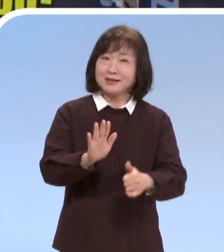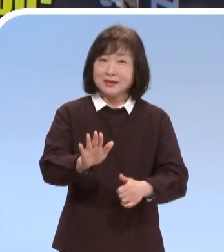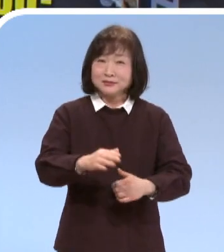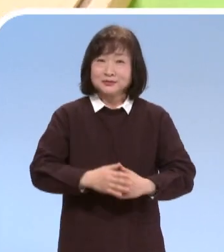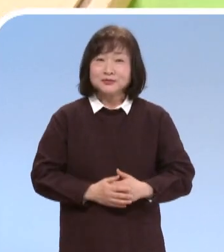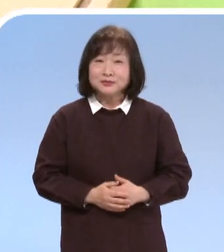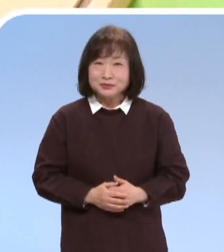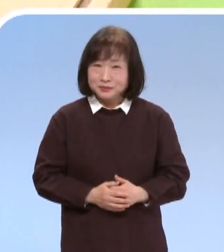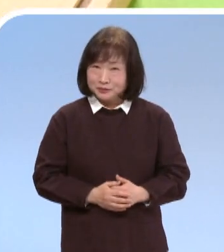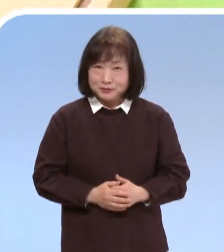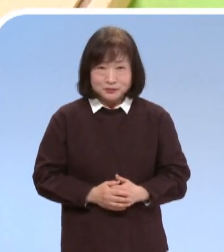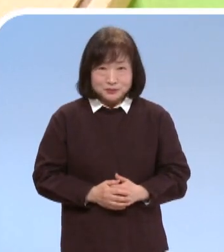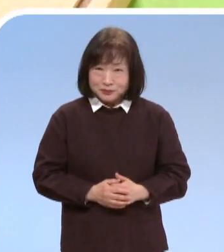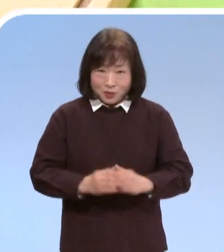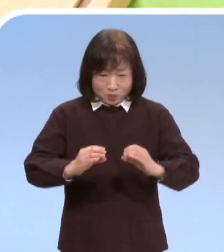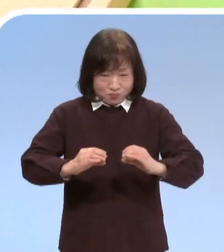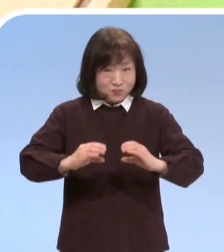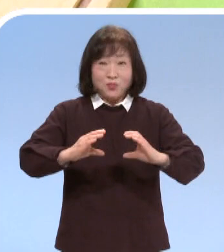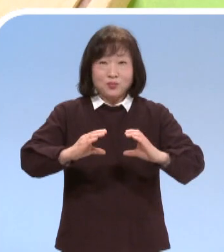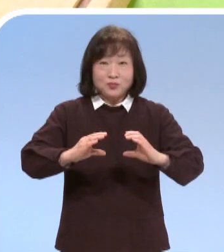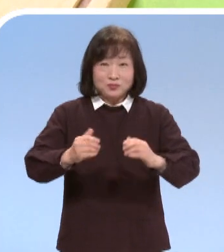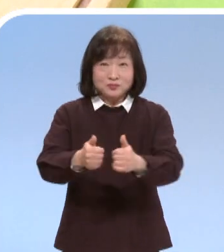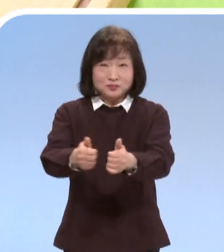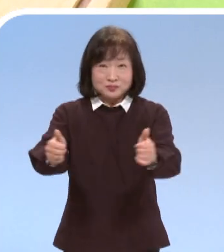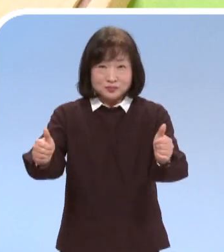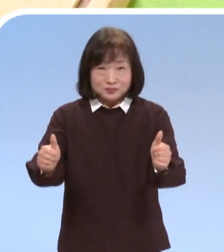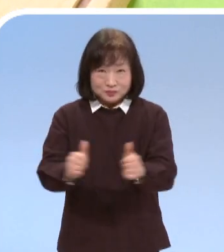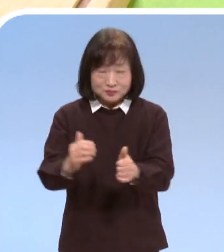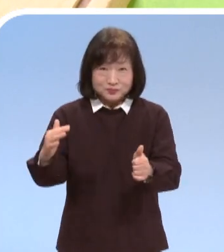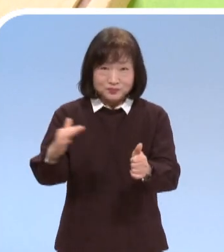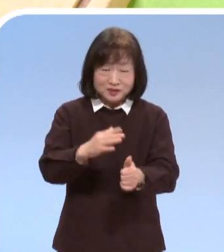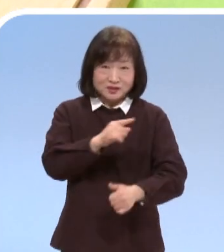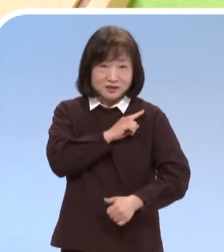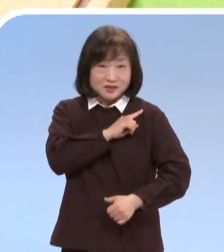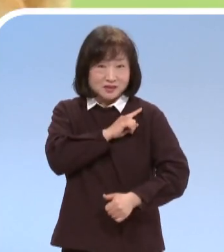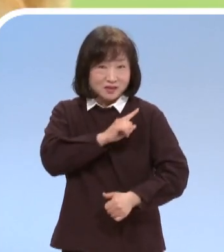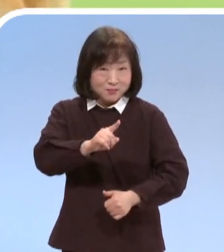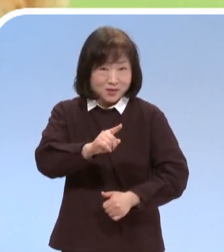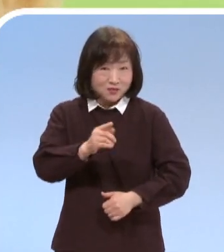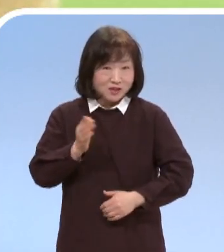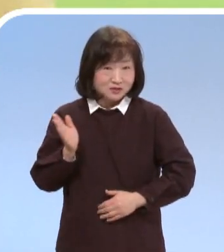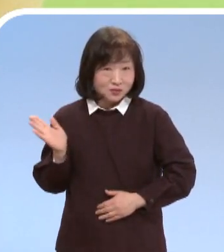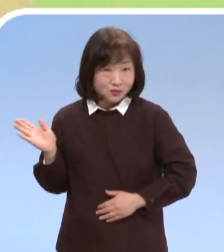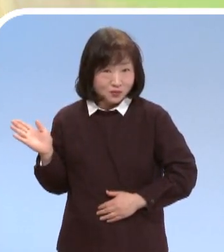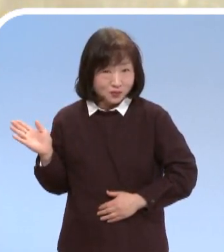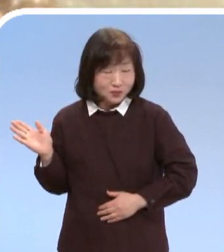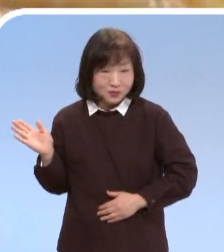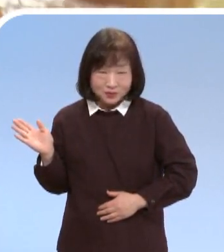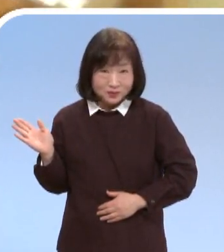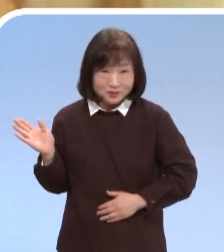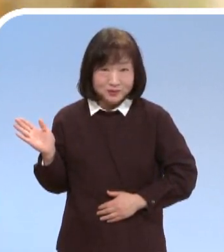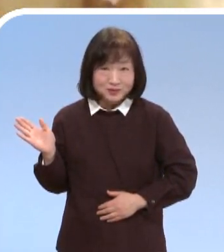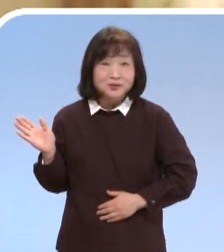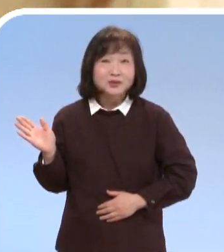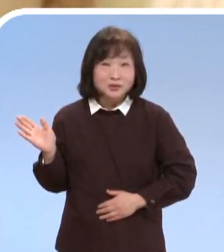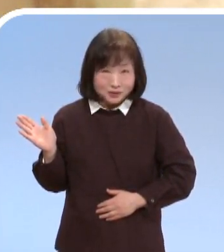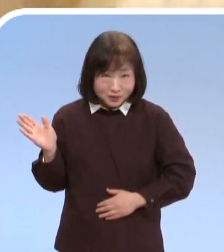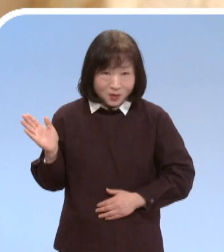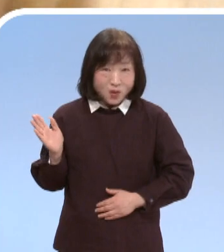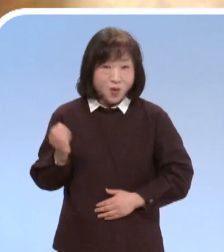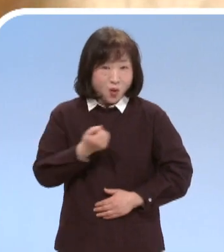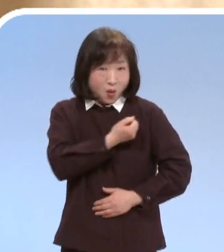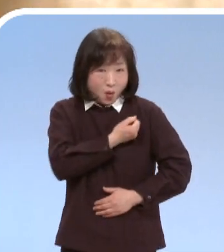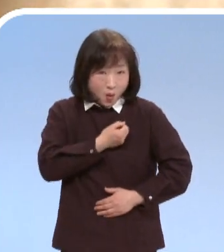。 圧倒的なボリュームで男性人気ナンバーワンのデカ揚げサンド。見てください